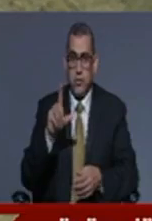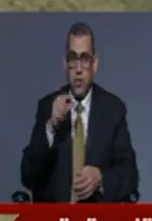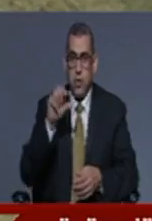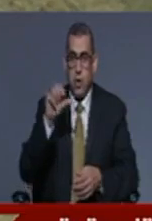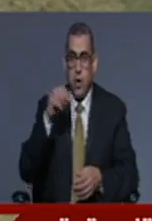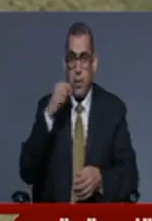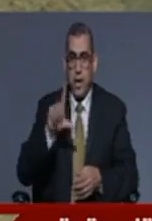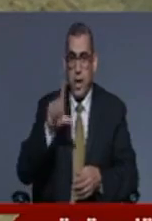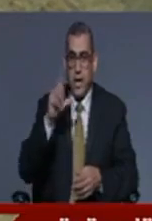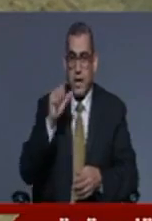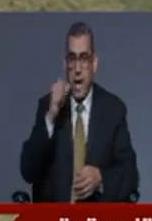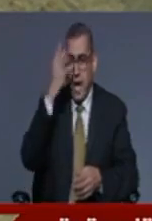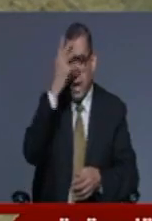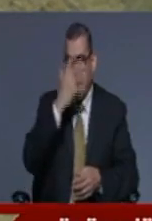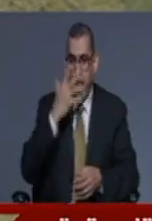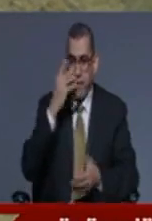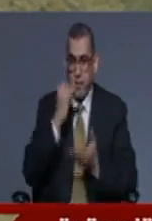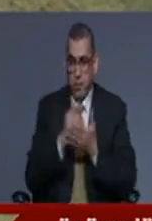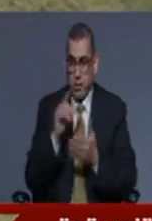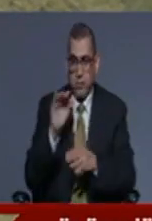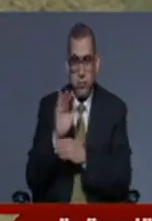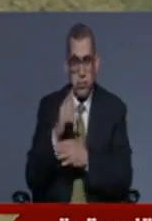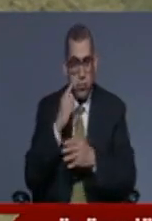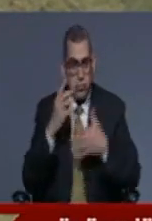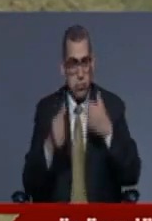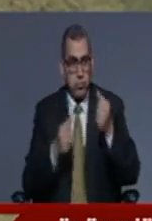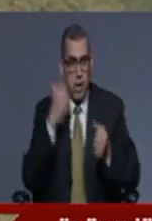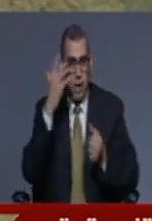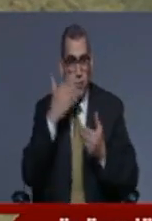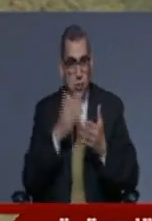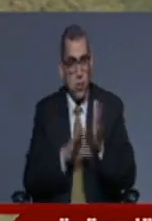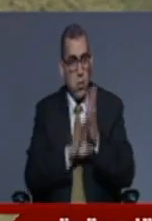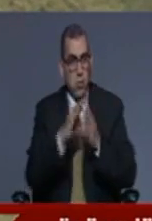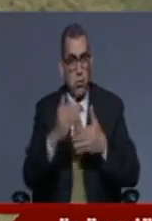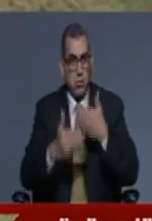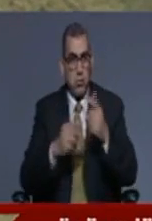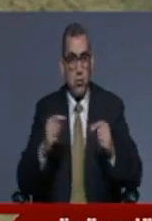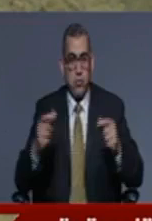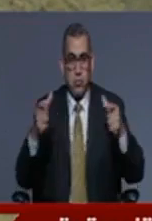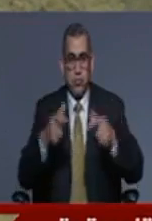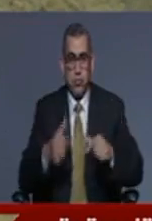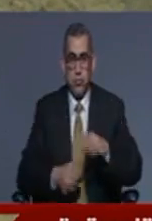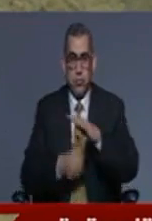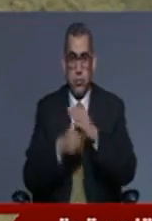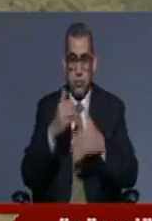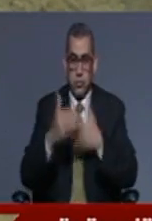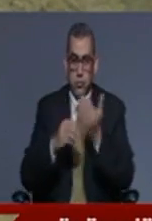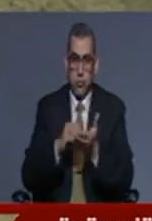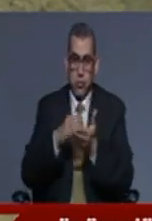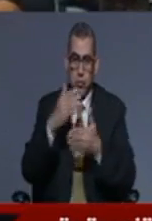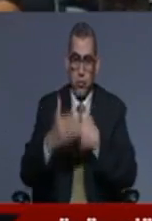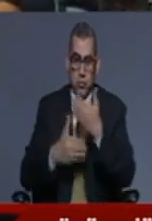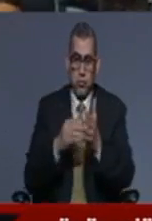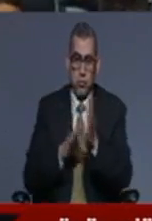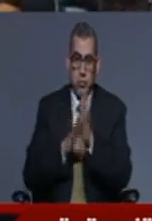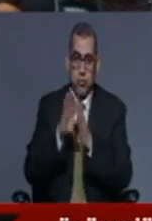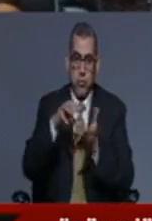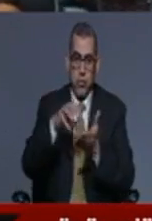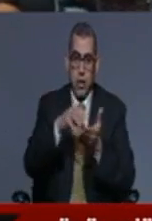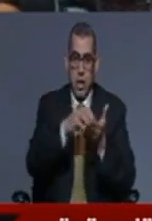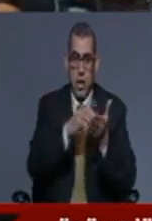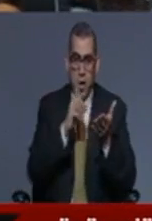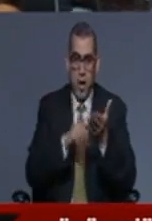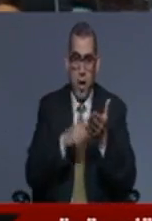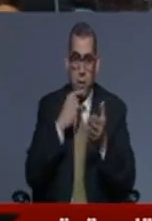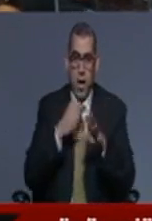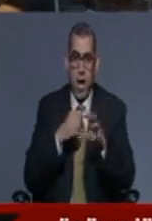محمد. لقد كانت هذه القمة ممكنة وتحققت بفضل قيادته. إن